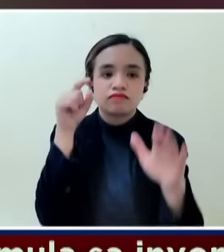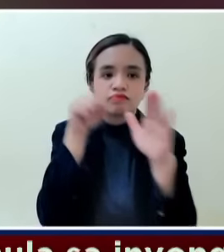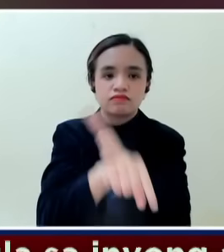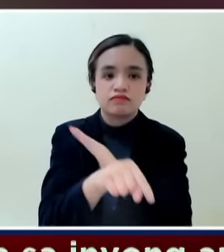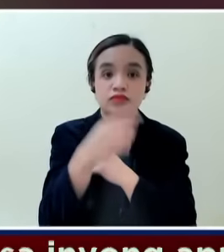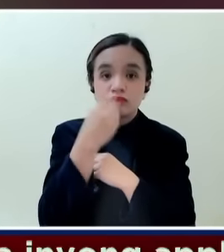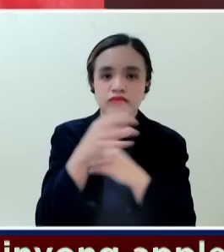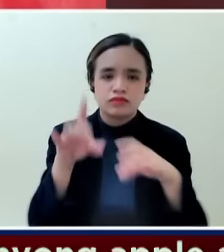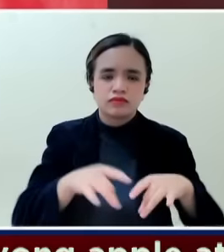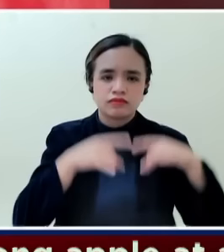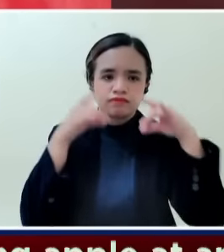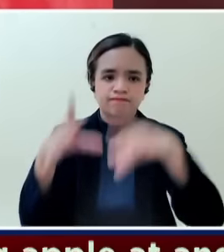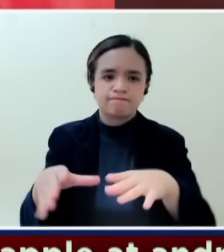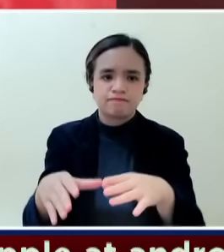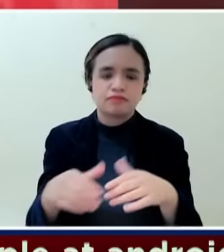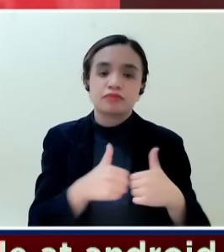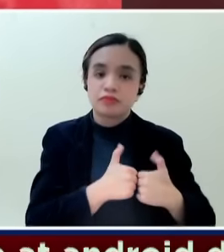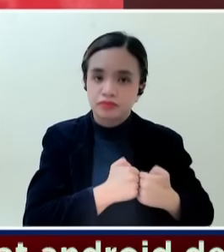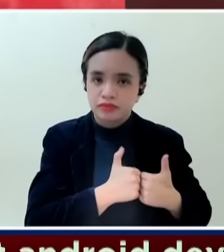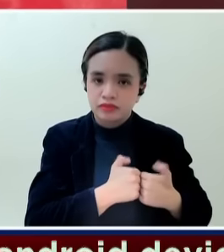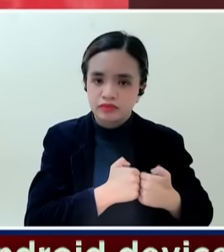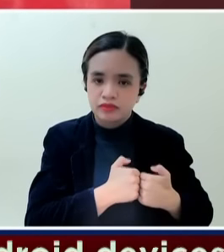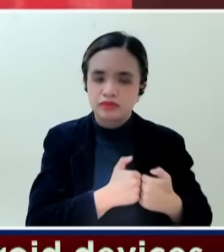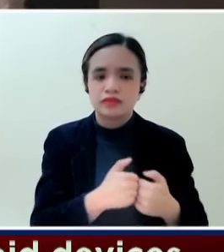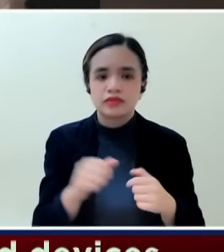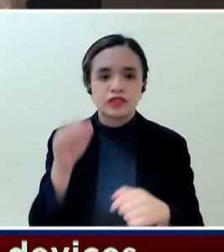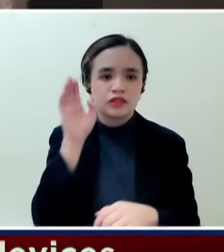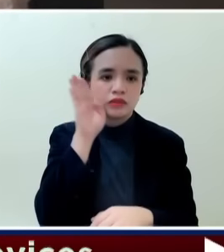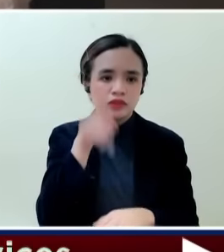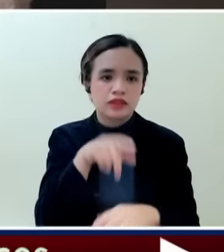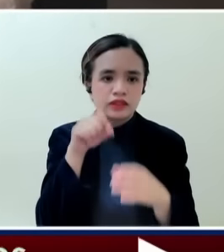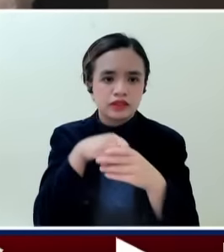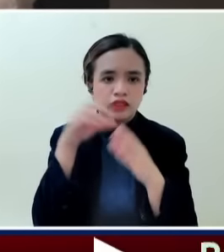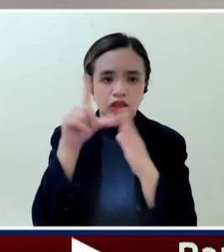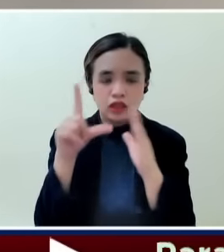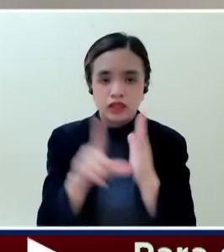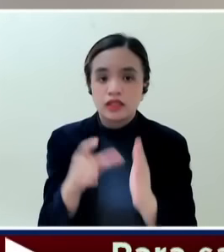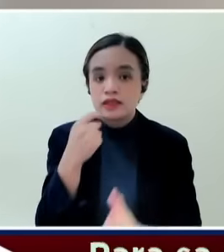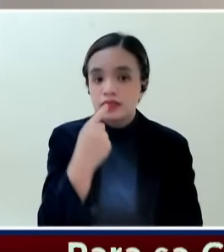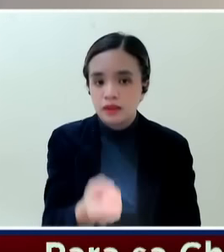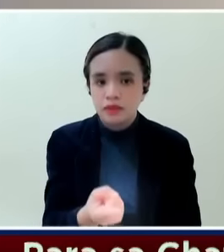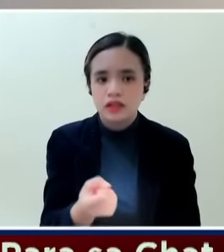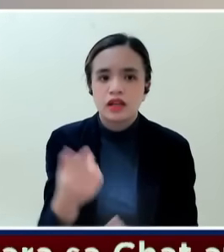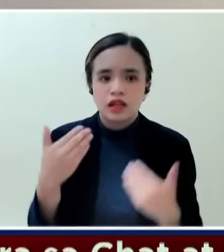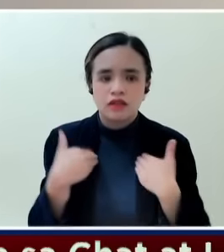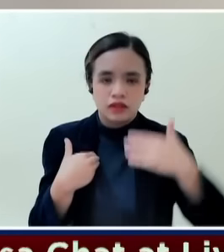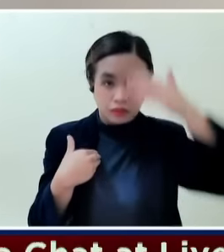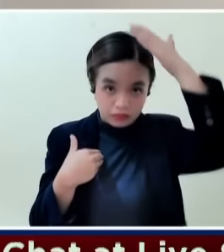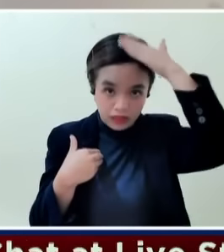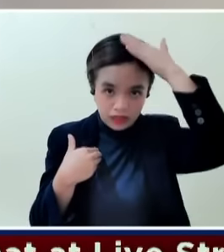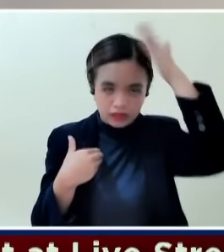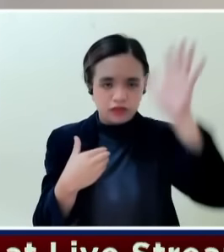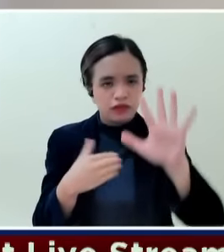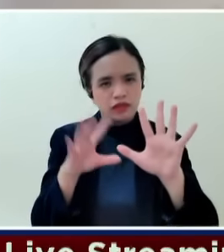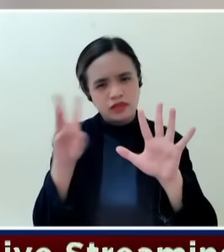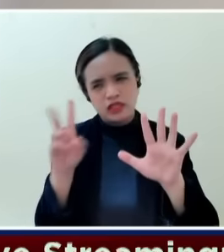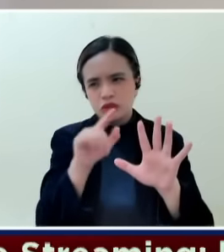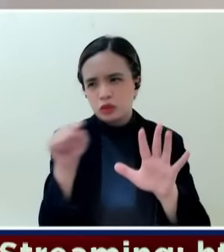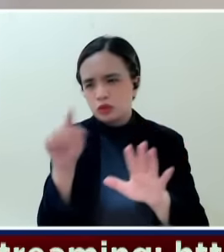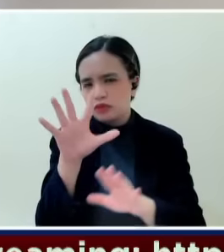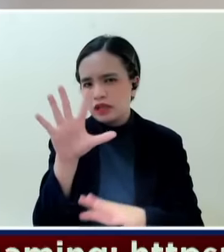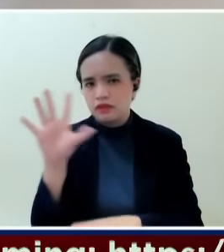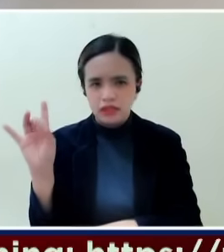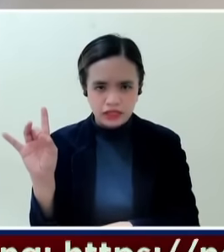Australiano, kanyang kinakasama at manugang nito. Ayon sa PNP, may taas na 5'6 hanggang 5'8 ang suspect.